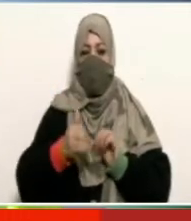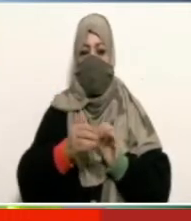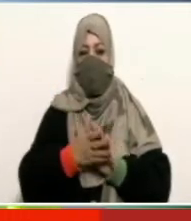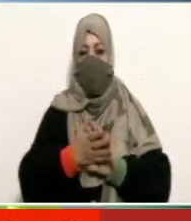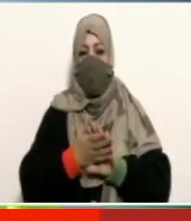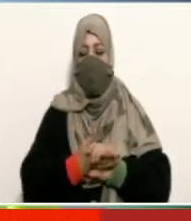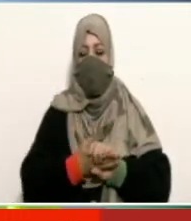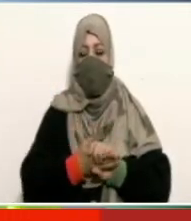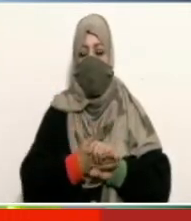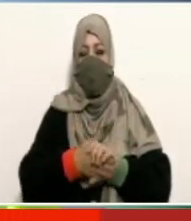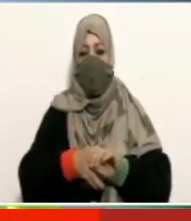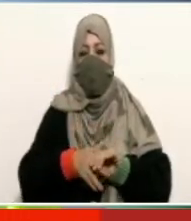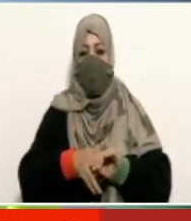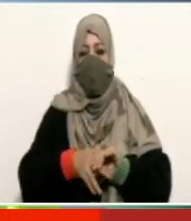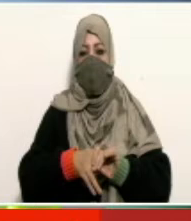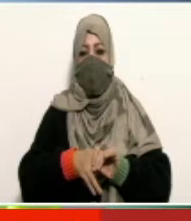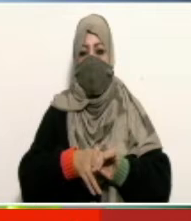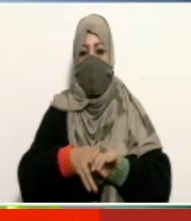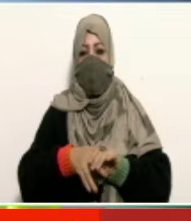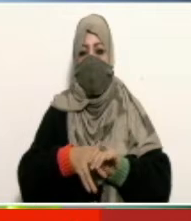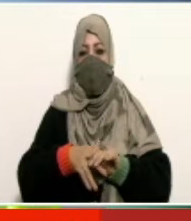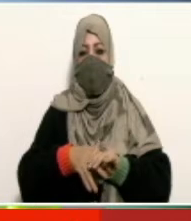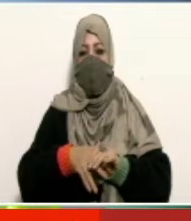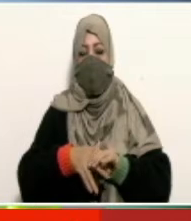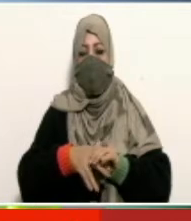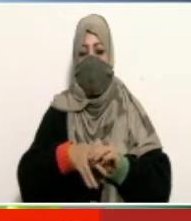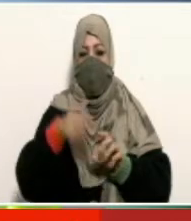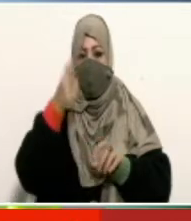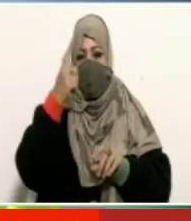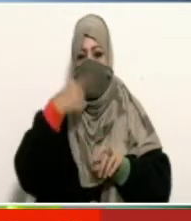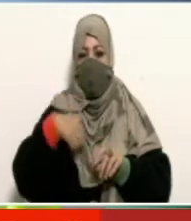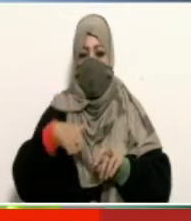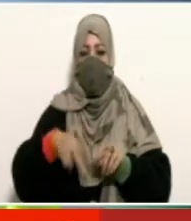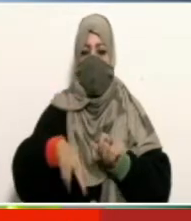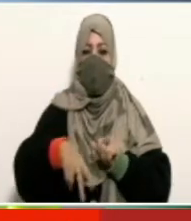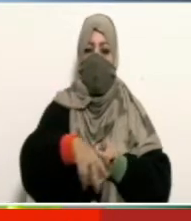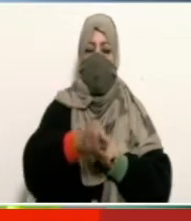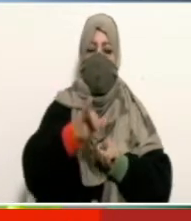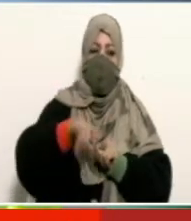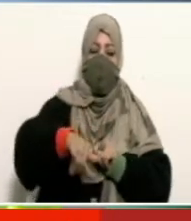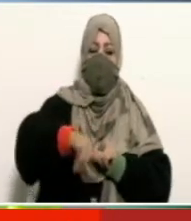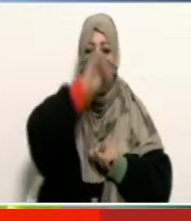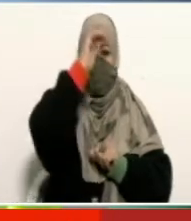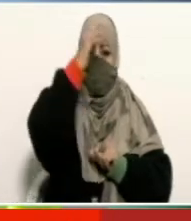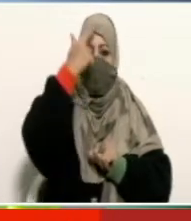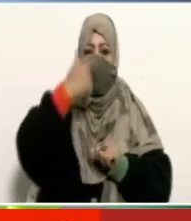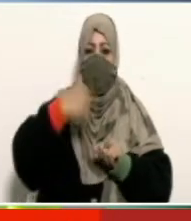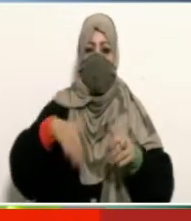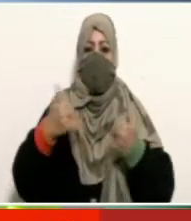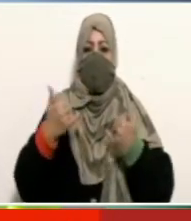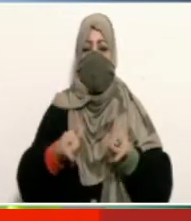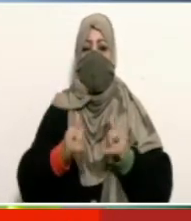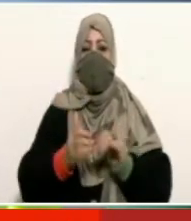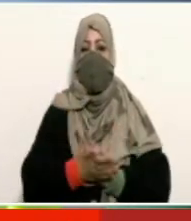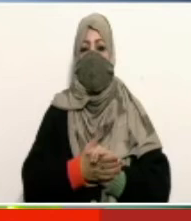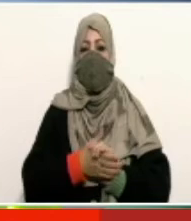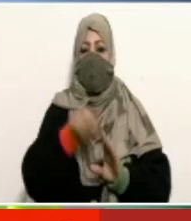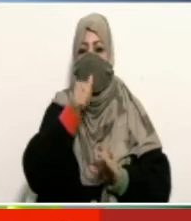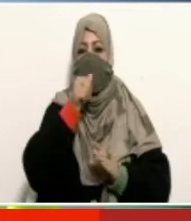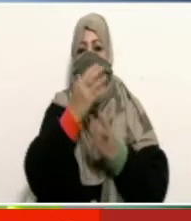أصابته جنابة وهو في الطريق مسافر ويستطيع أن يتوضأ لكن غير الغسل؟